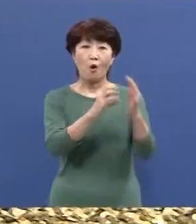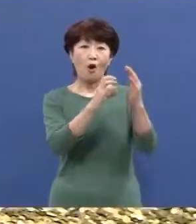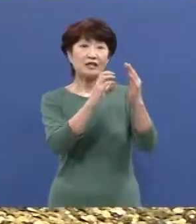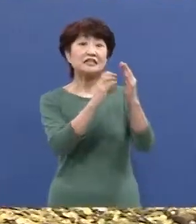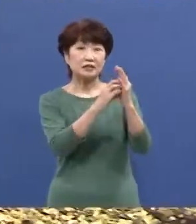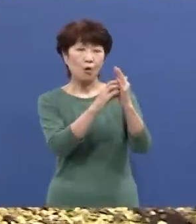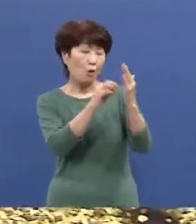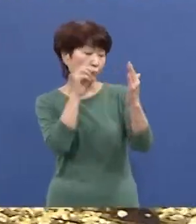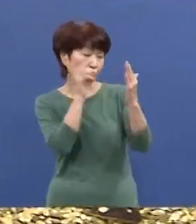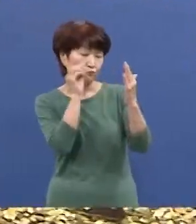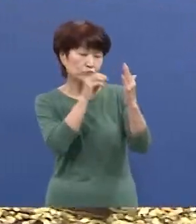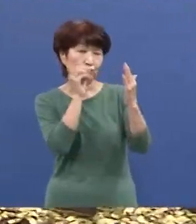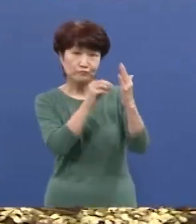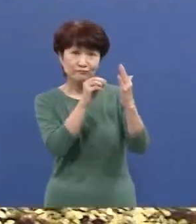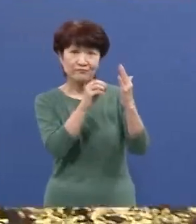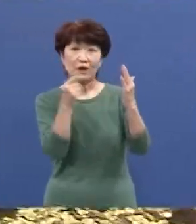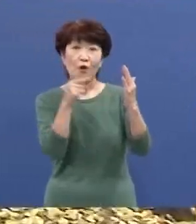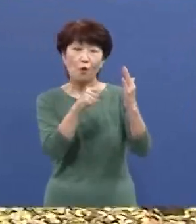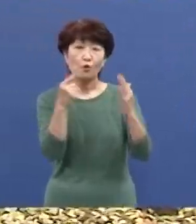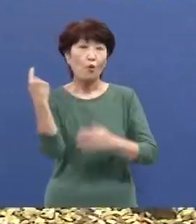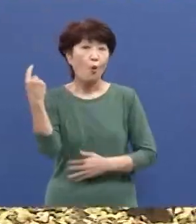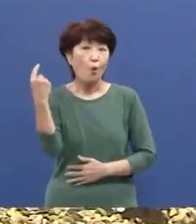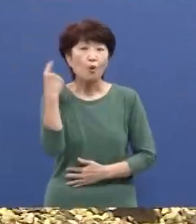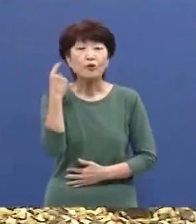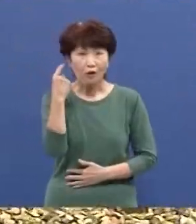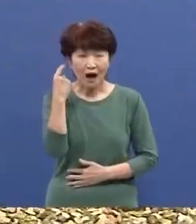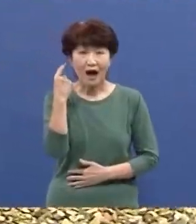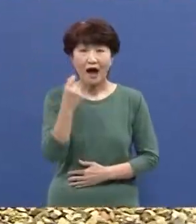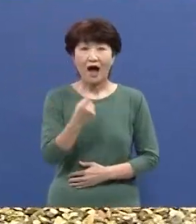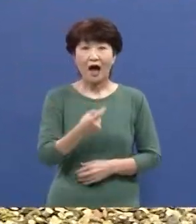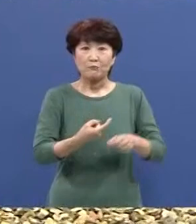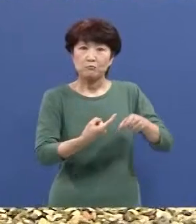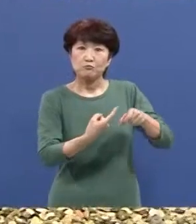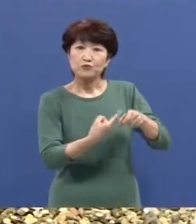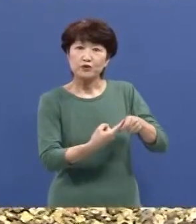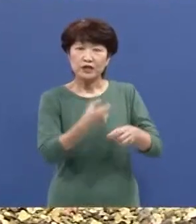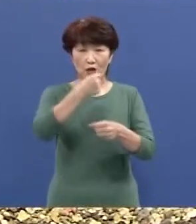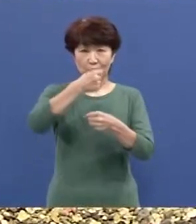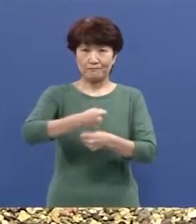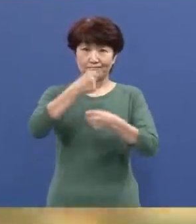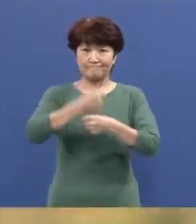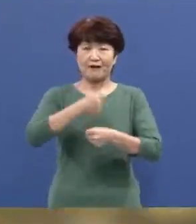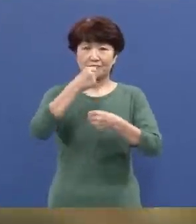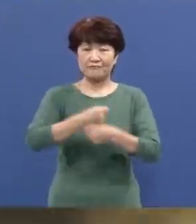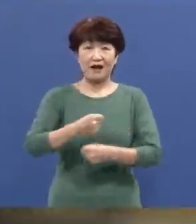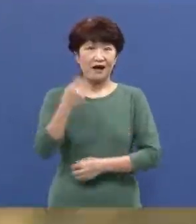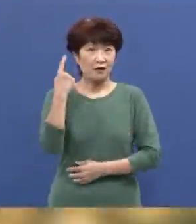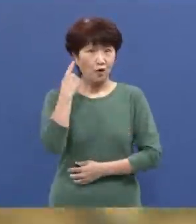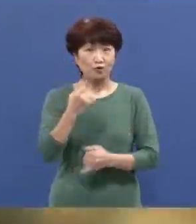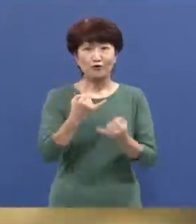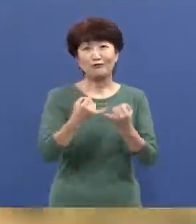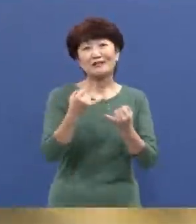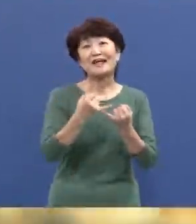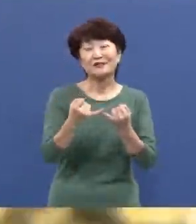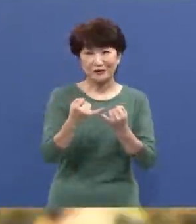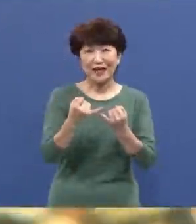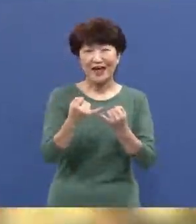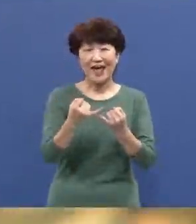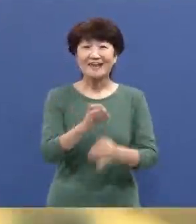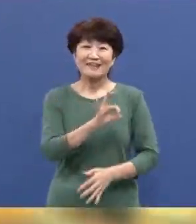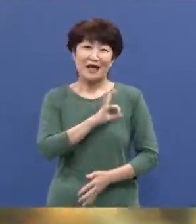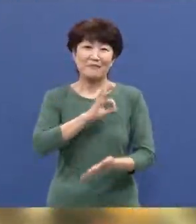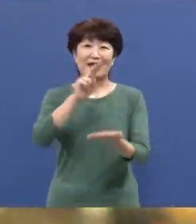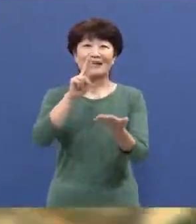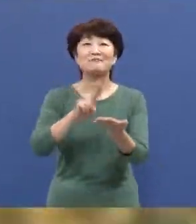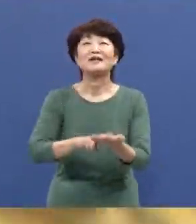が、石をついて餌を捕食するときに麦をつくような音をすることから麦つくという名前